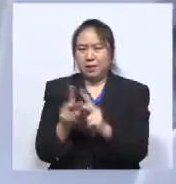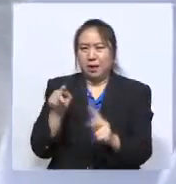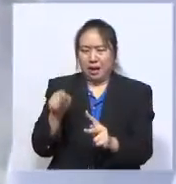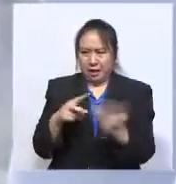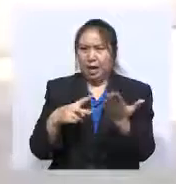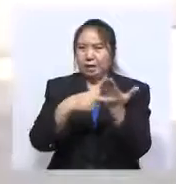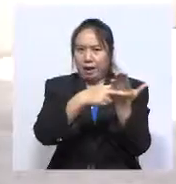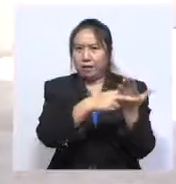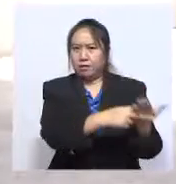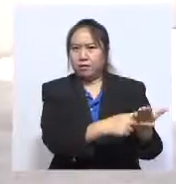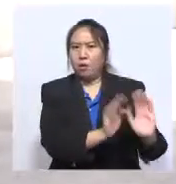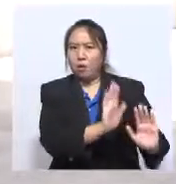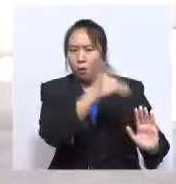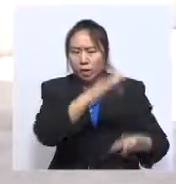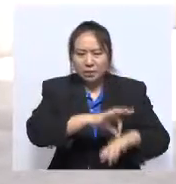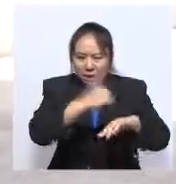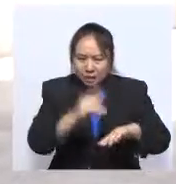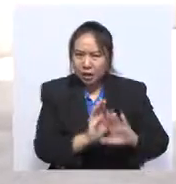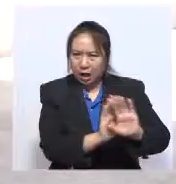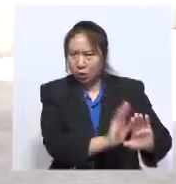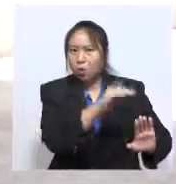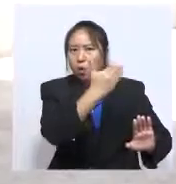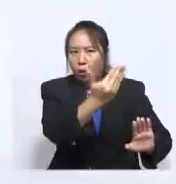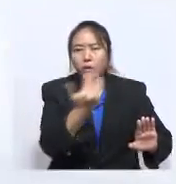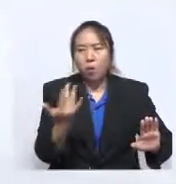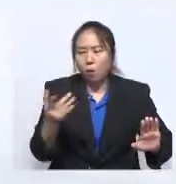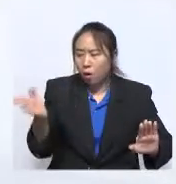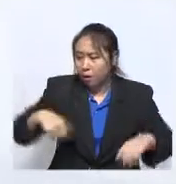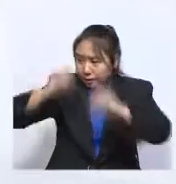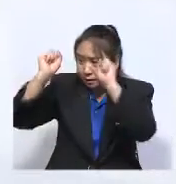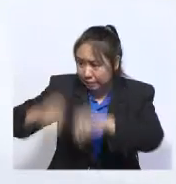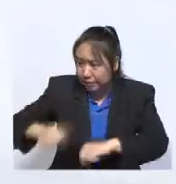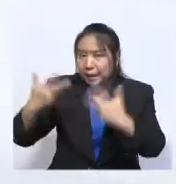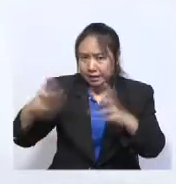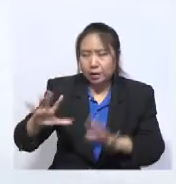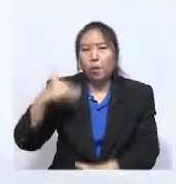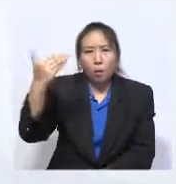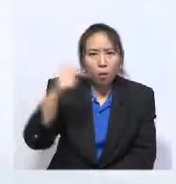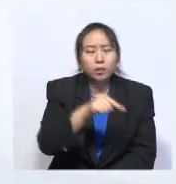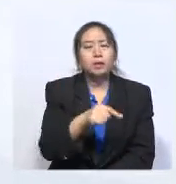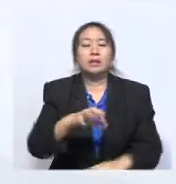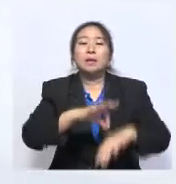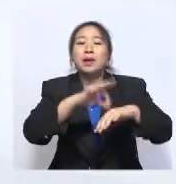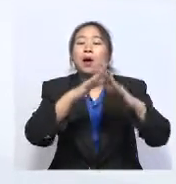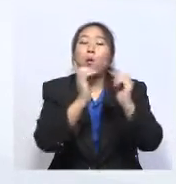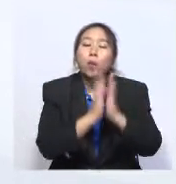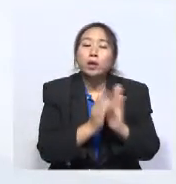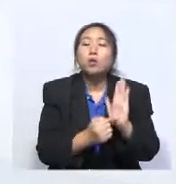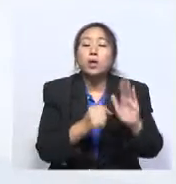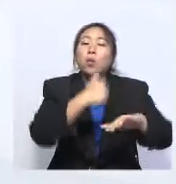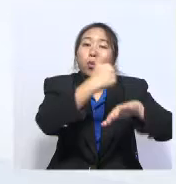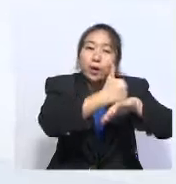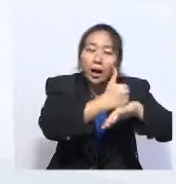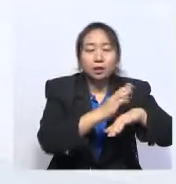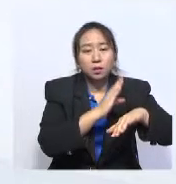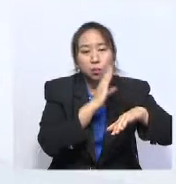าเถรสมาคมรวมถึงตำแหน่งอื่นๆเป็นการชั่วคราวจนกว่าเรื่องจะยุติส่วนการดำรงตำแหน่งในวัดเช่นเจ้าอาวาสหากหยุ